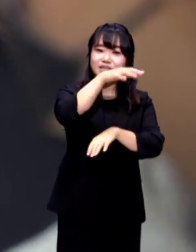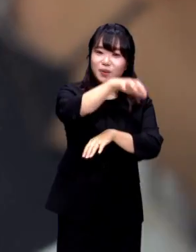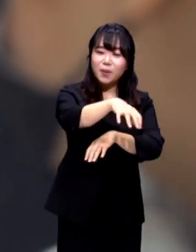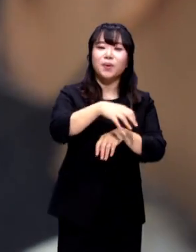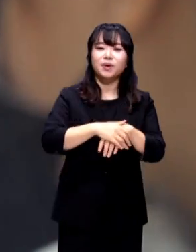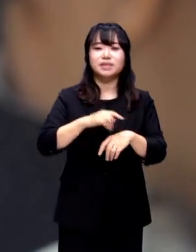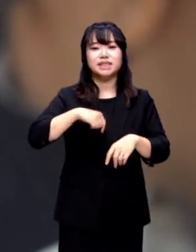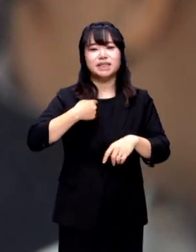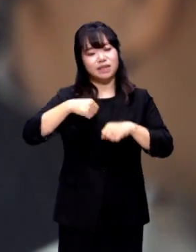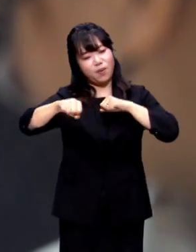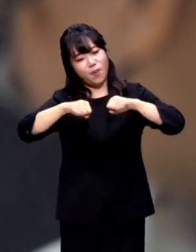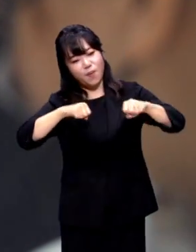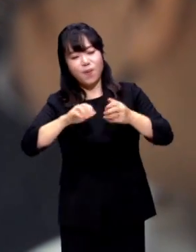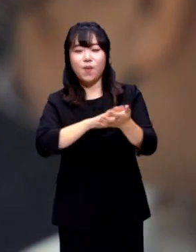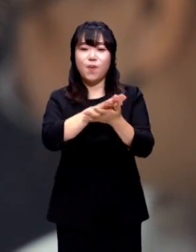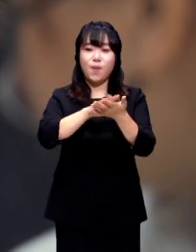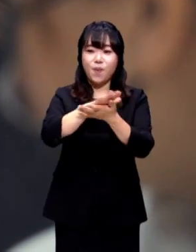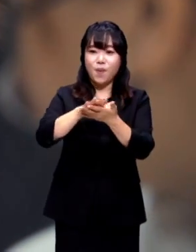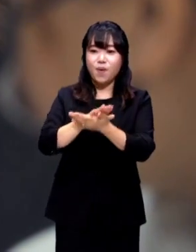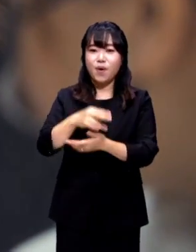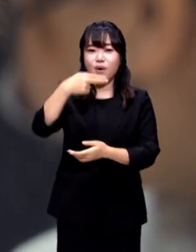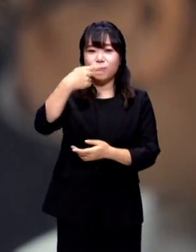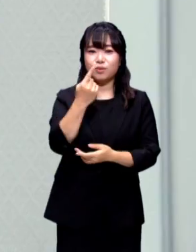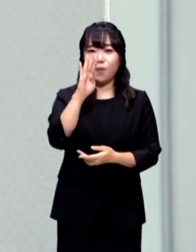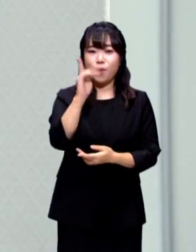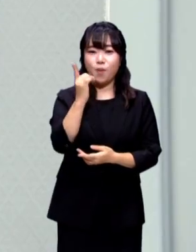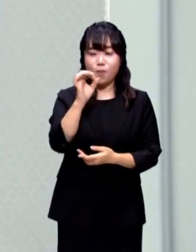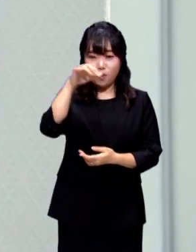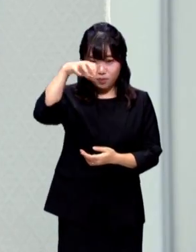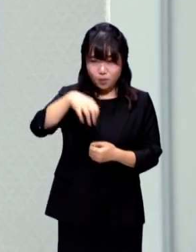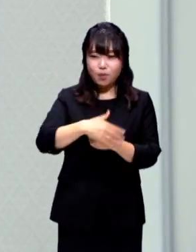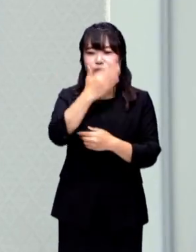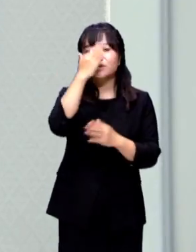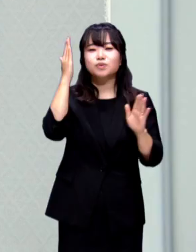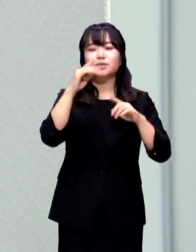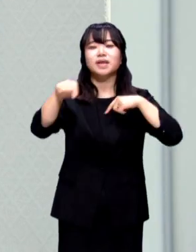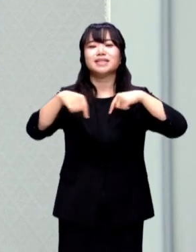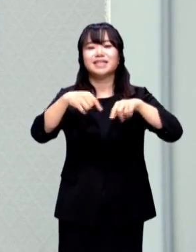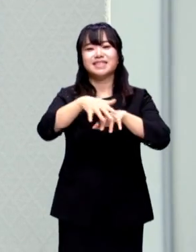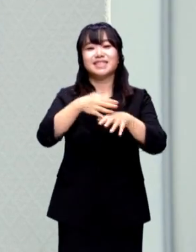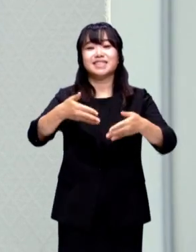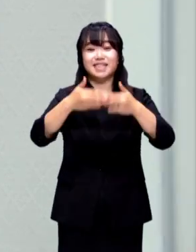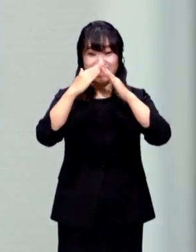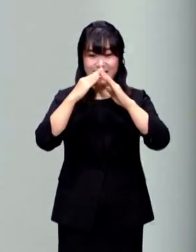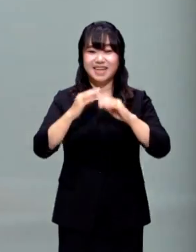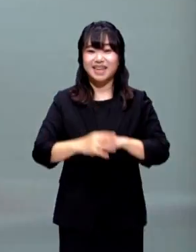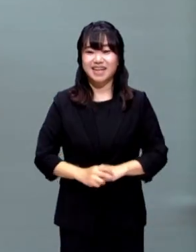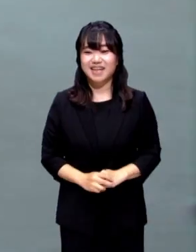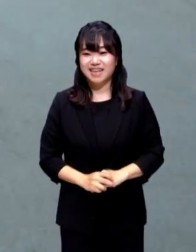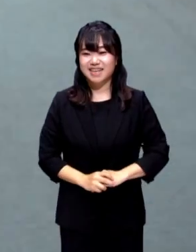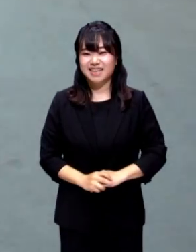마을 의제를 발굴해 논의하는 도봉동 초록들 청소년 자치학교.